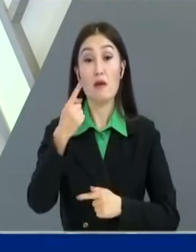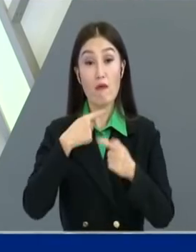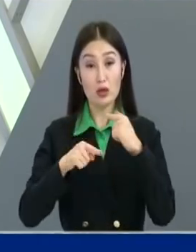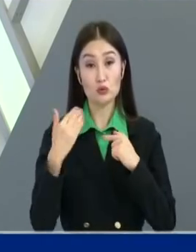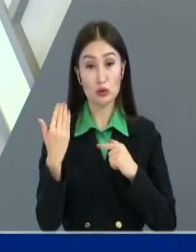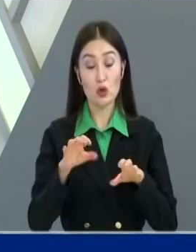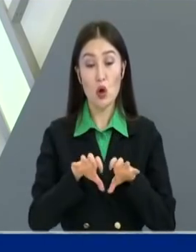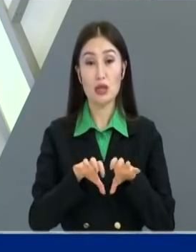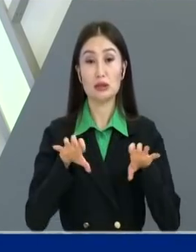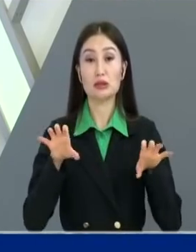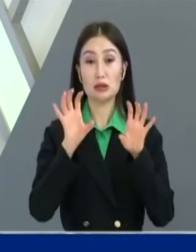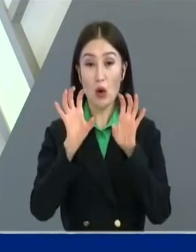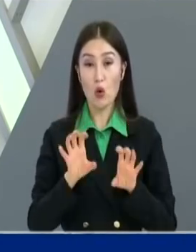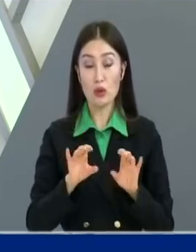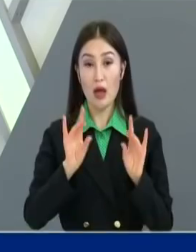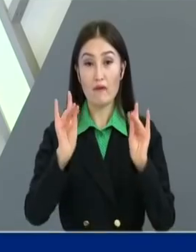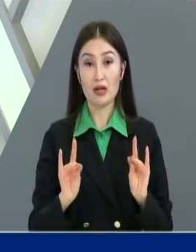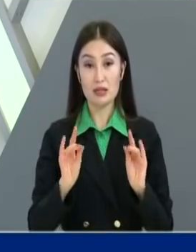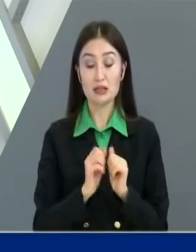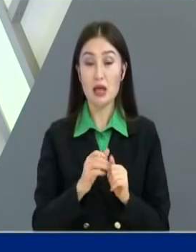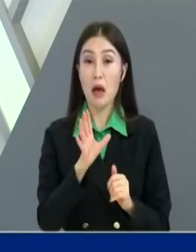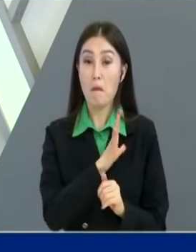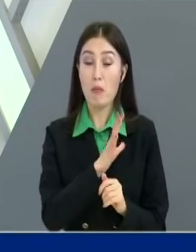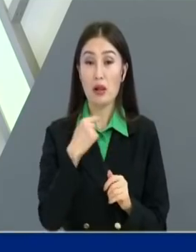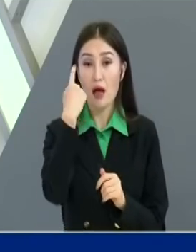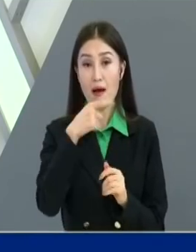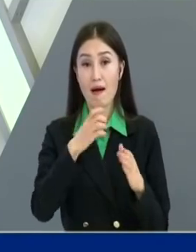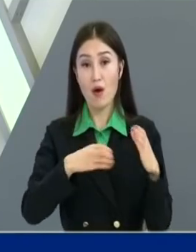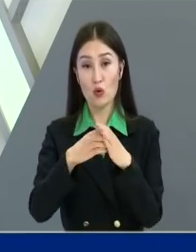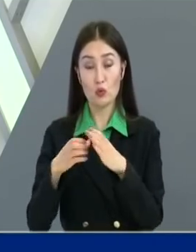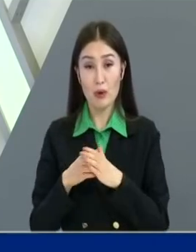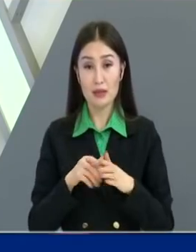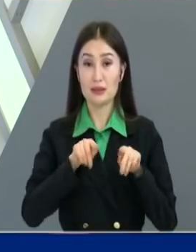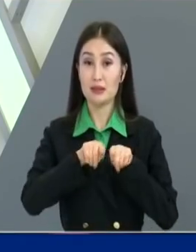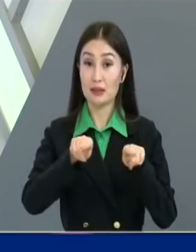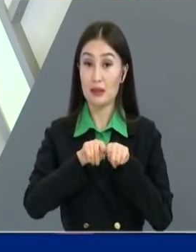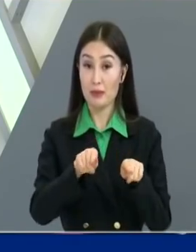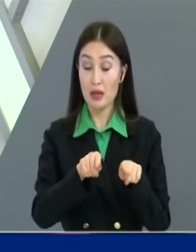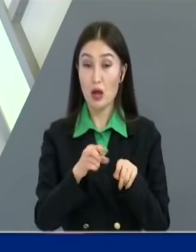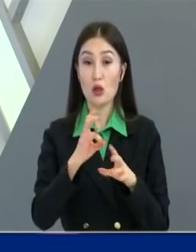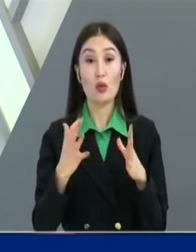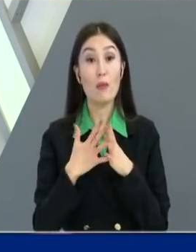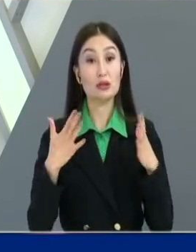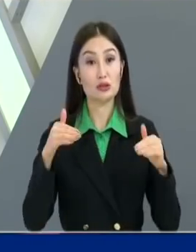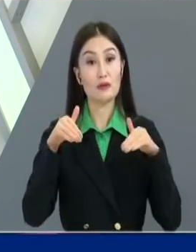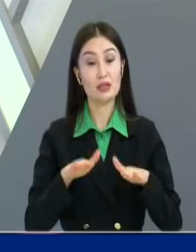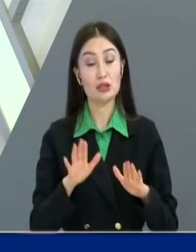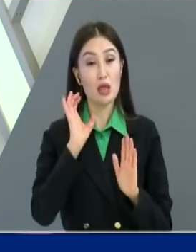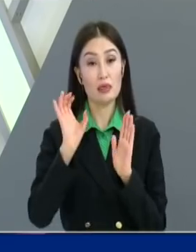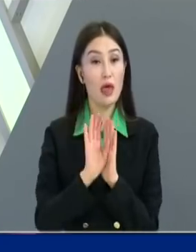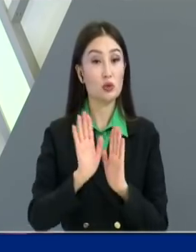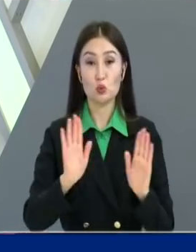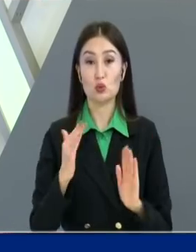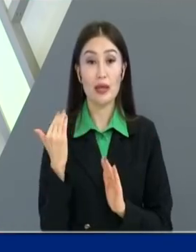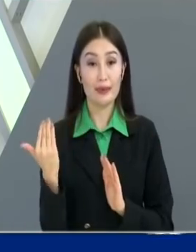вернуться в законное кресло. Была группа лиц, которая пыталась провоцировать народ и посеять разногласия. Но большинство решило не слушать